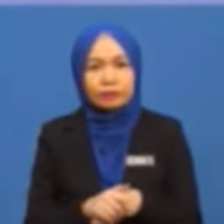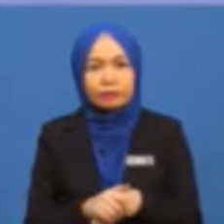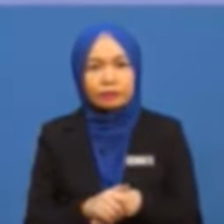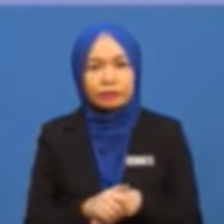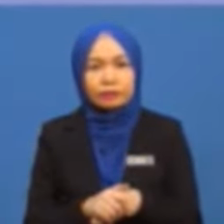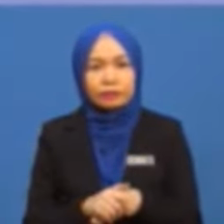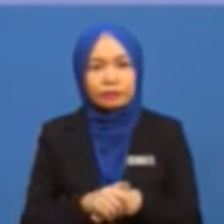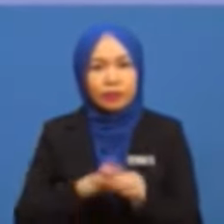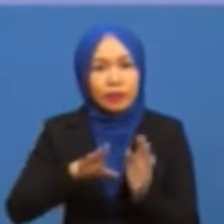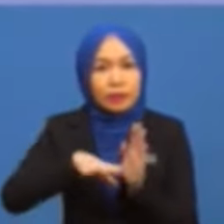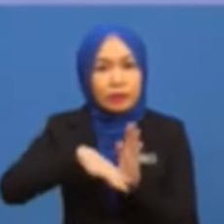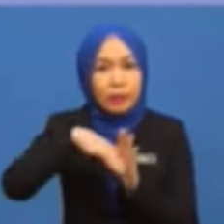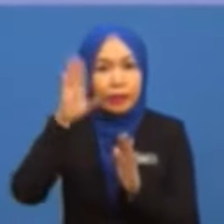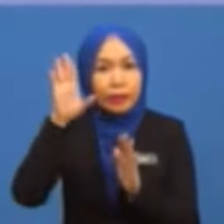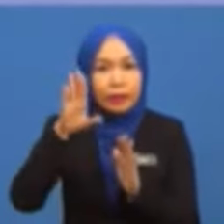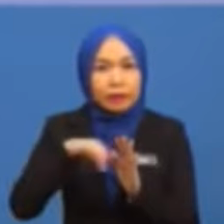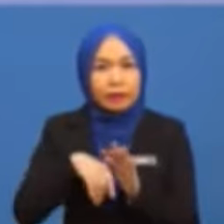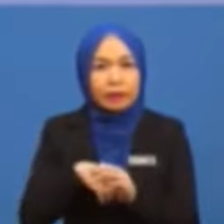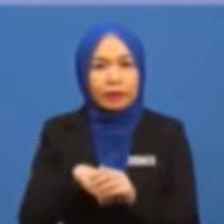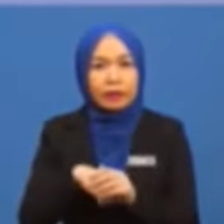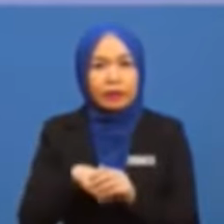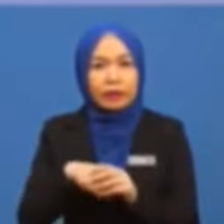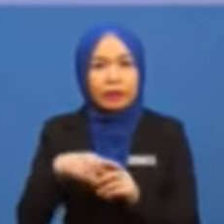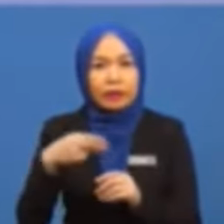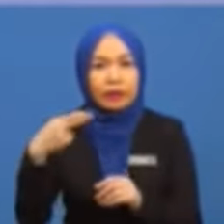asid. Pemboleh ubah: